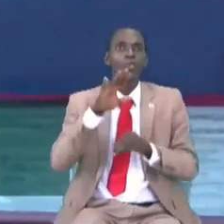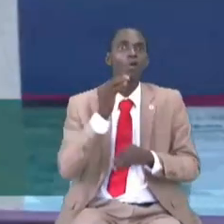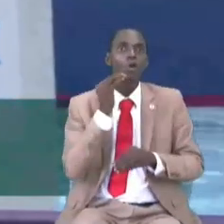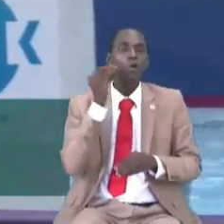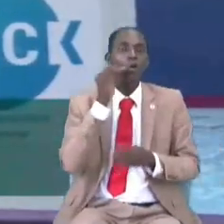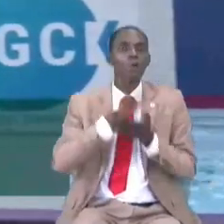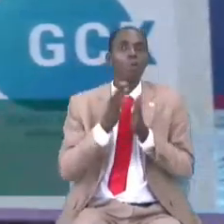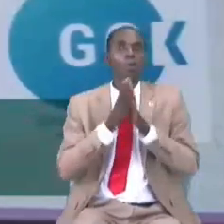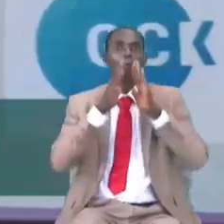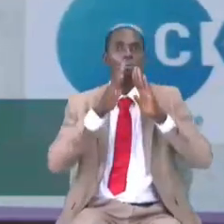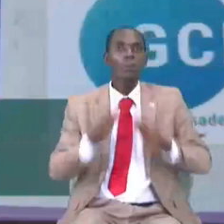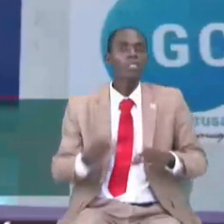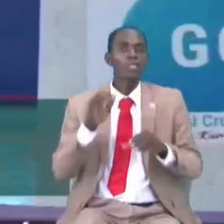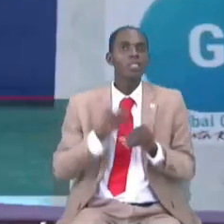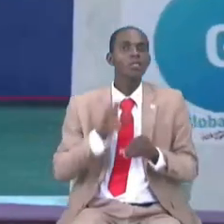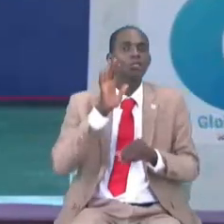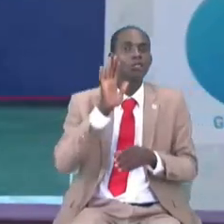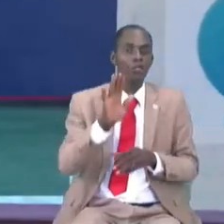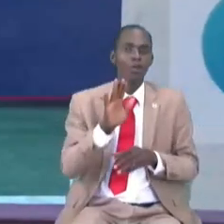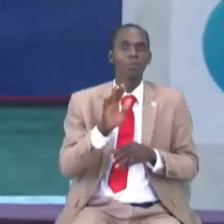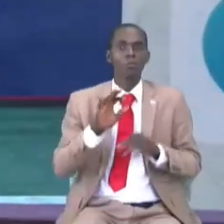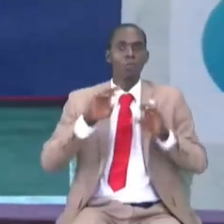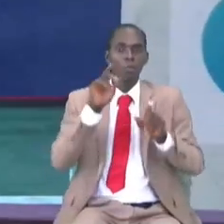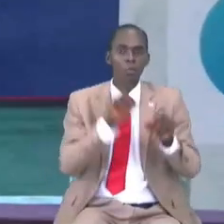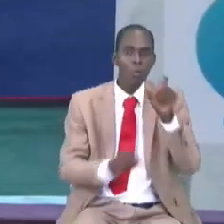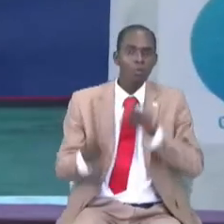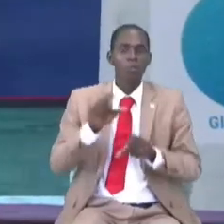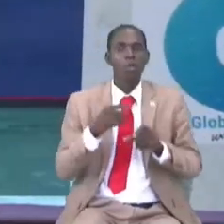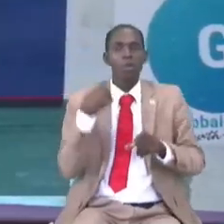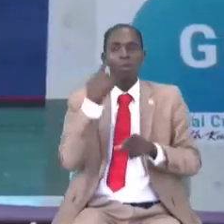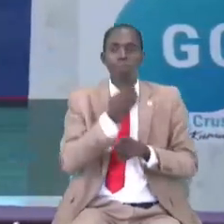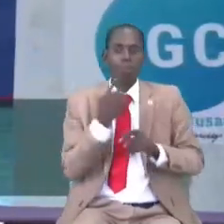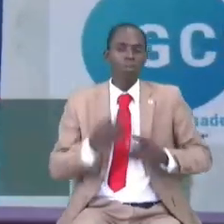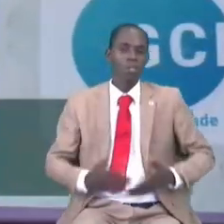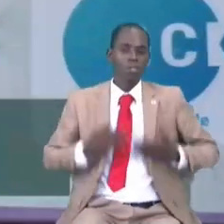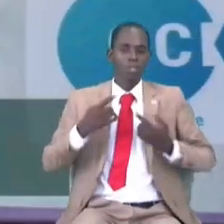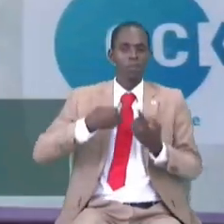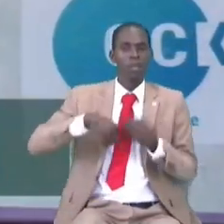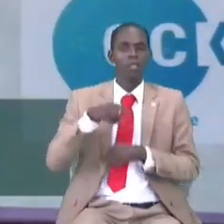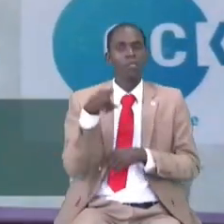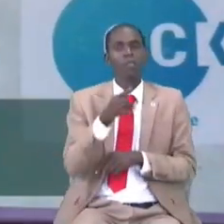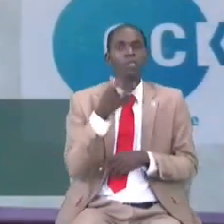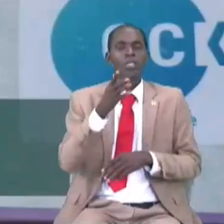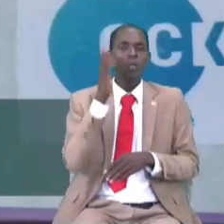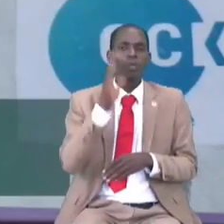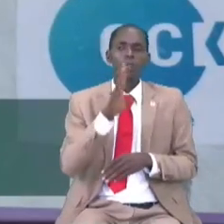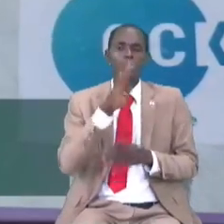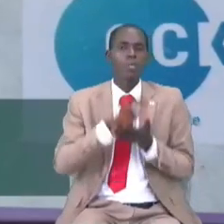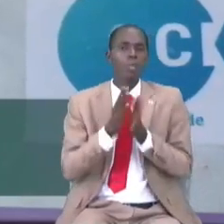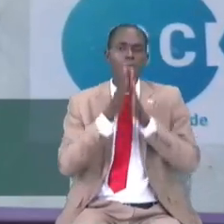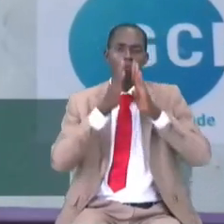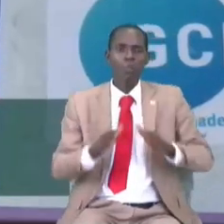avec ceux qui vivent avec toi. Il y aura la paix avec tout le monde. La haine disparaîtra.